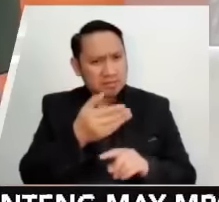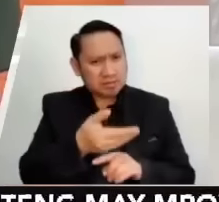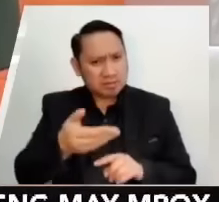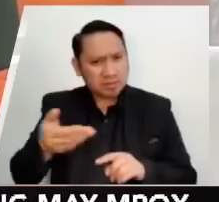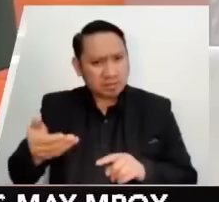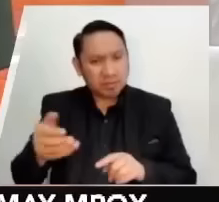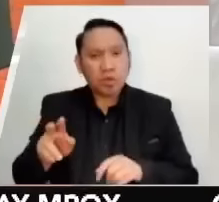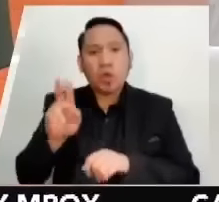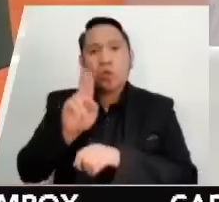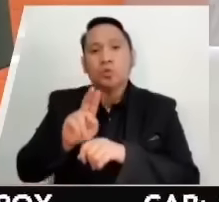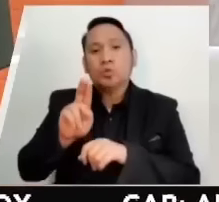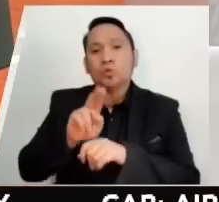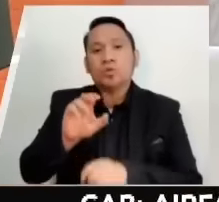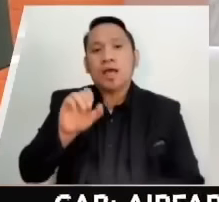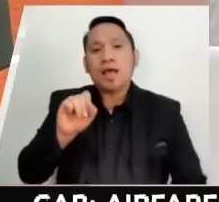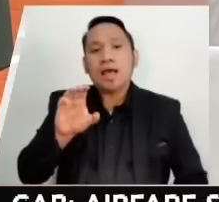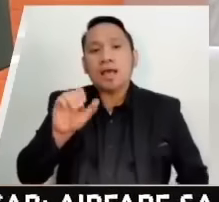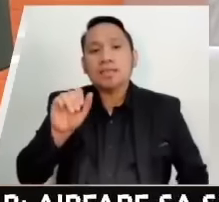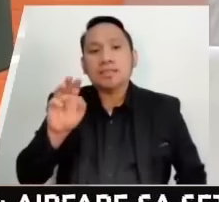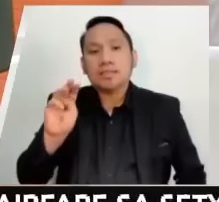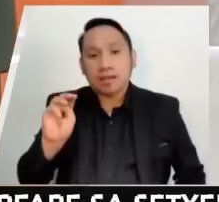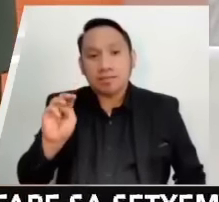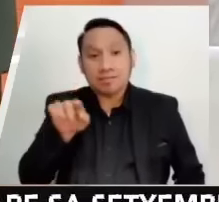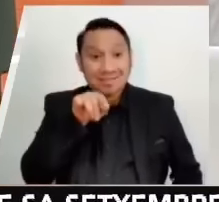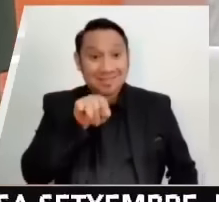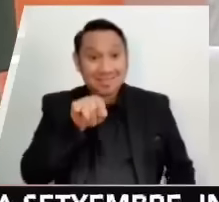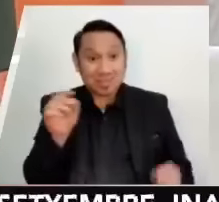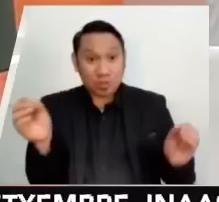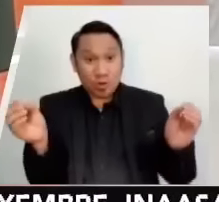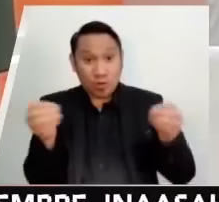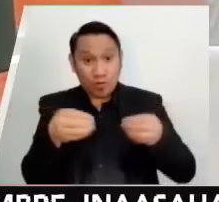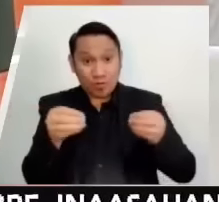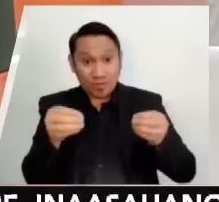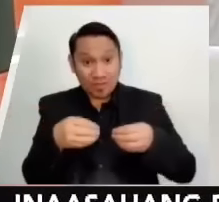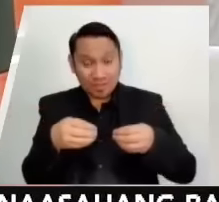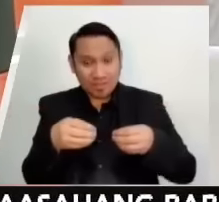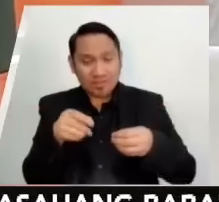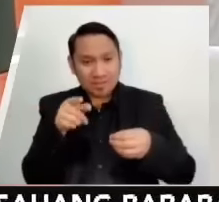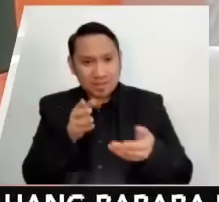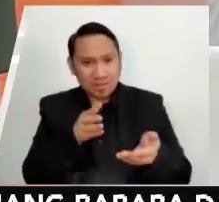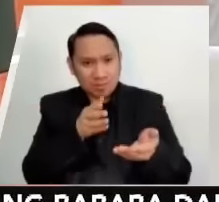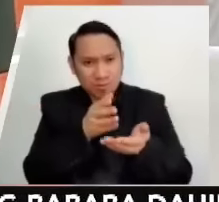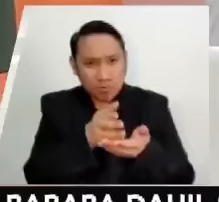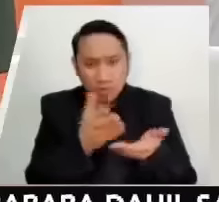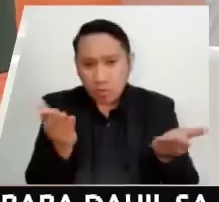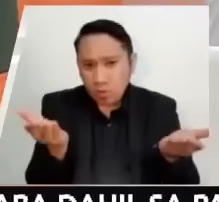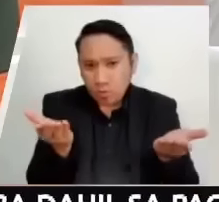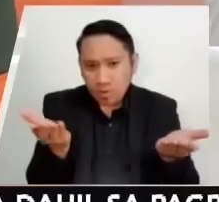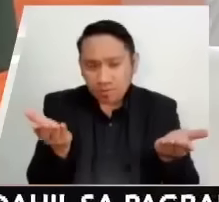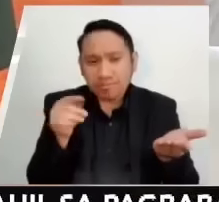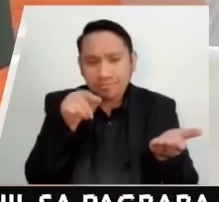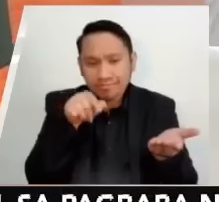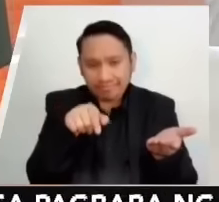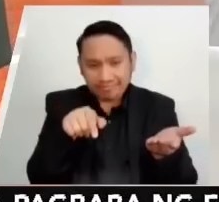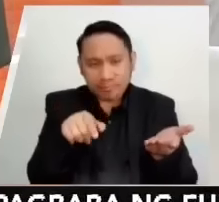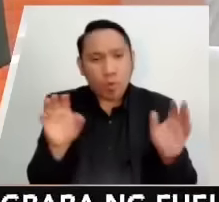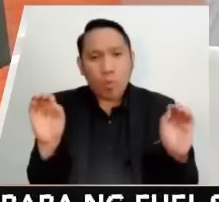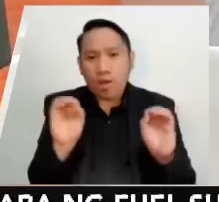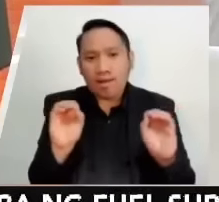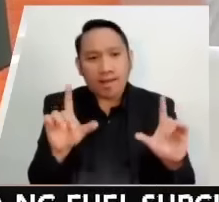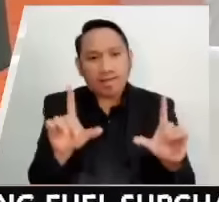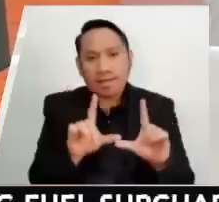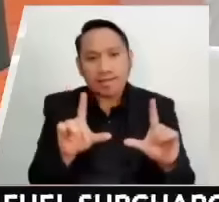ang opisinang ni-raid ng ncrpo at PAGCOR nasa loob ng isang Hindi raw lisensyadong Pogo at yan